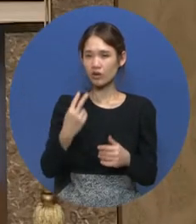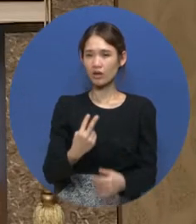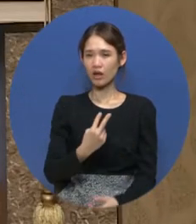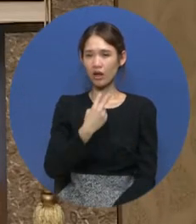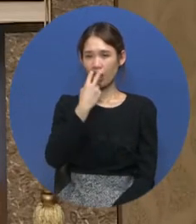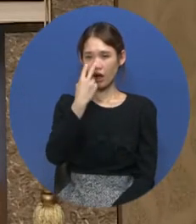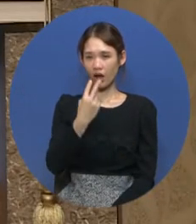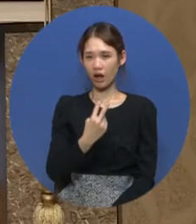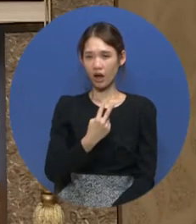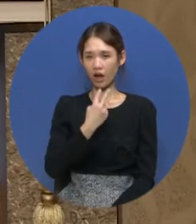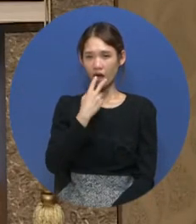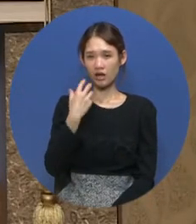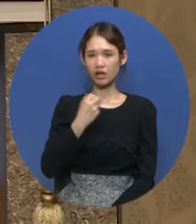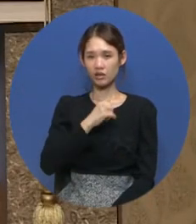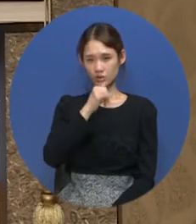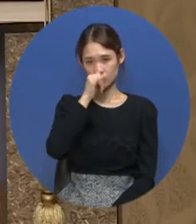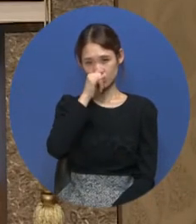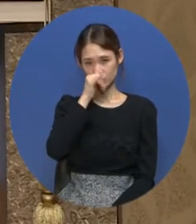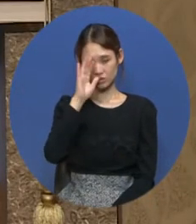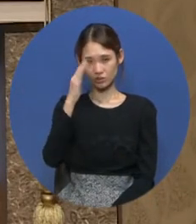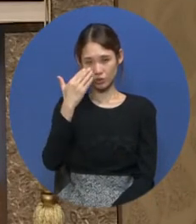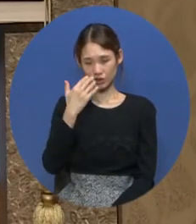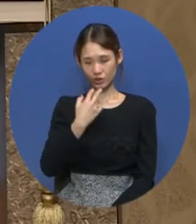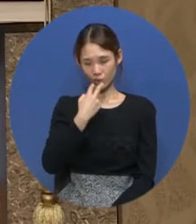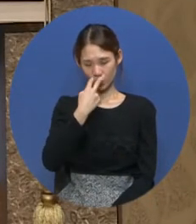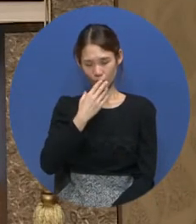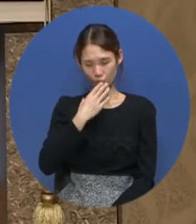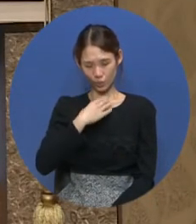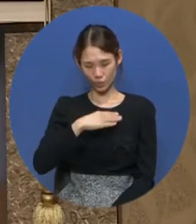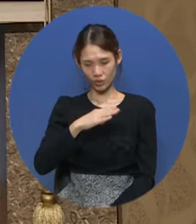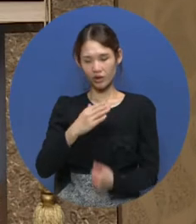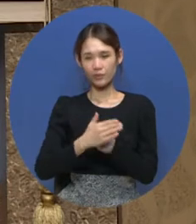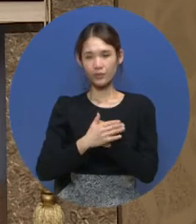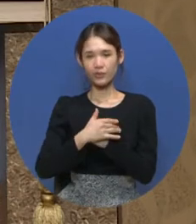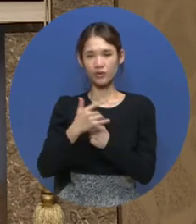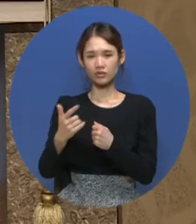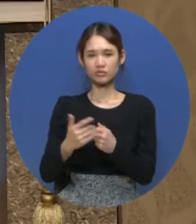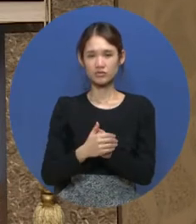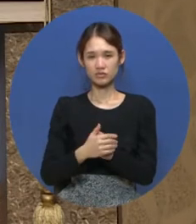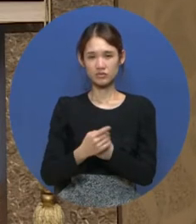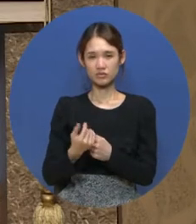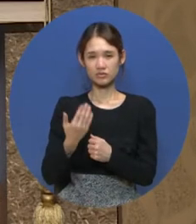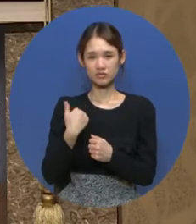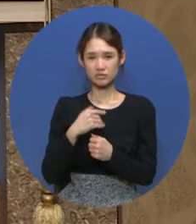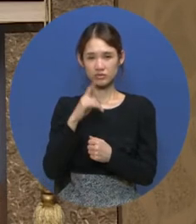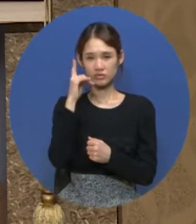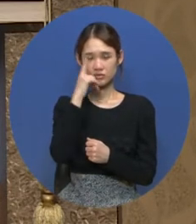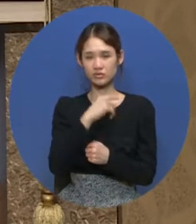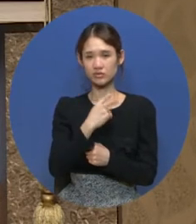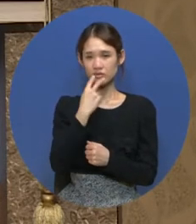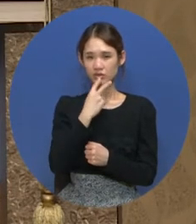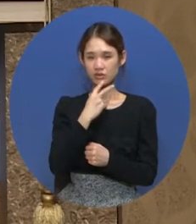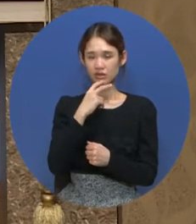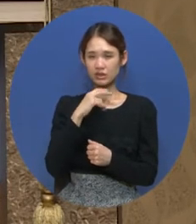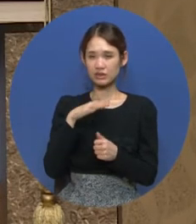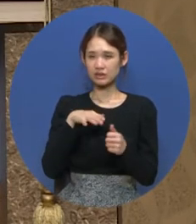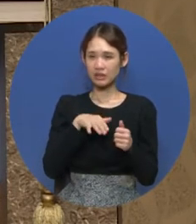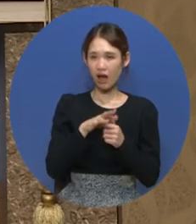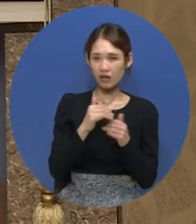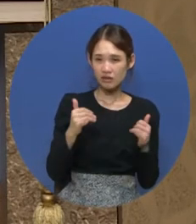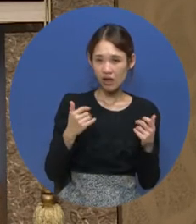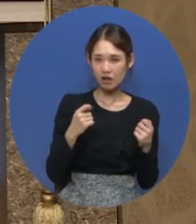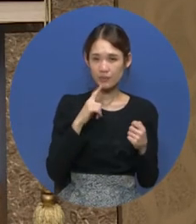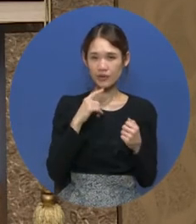4개를 가지고 있어야지만 곱하는 데 조금이라도 도움이 되는데 그 까고 또 더우 나에게 침묵의 살인자 미사 문제로